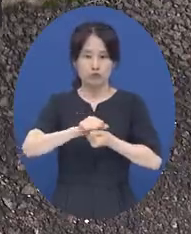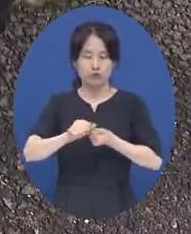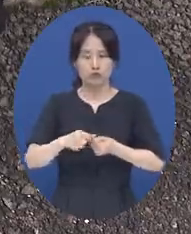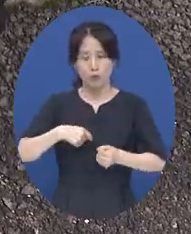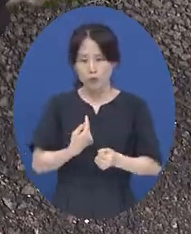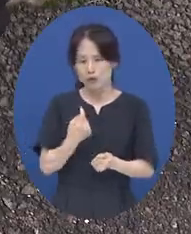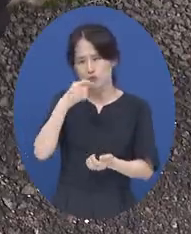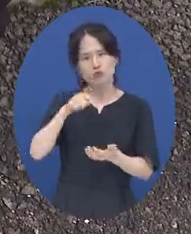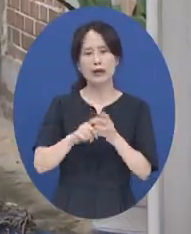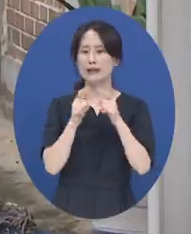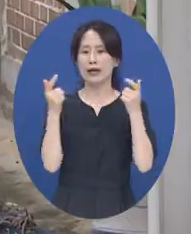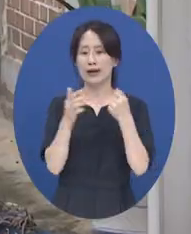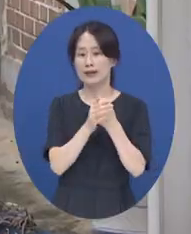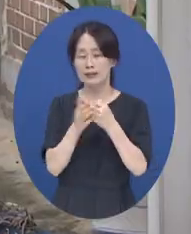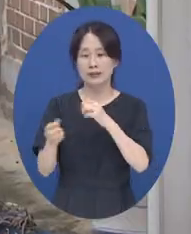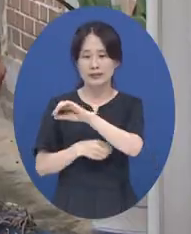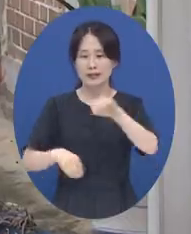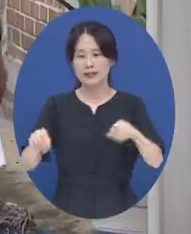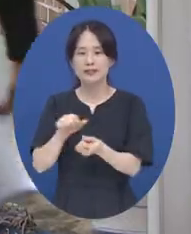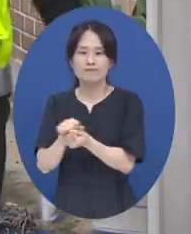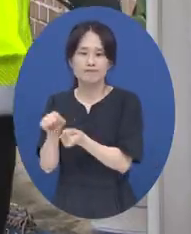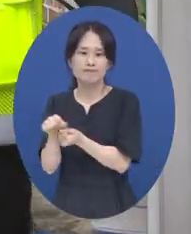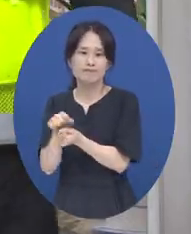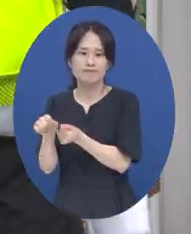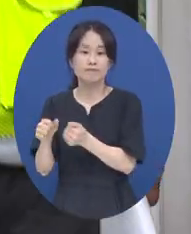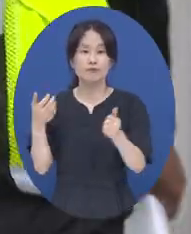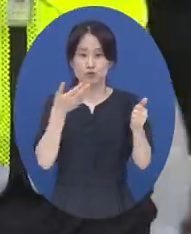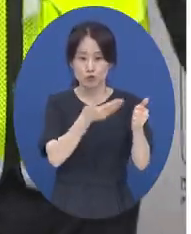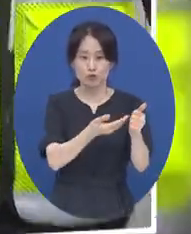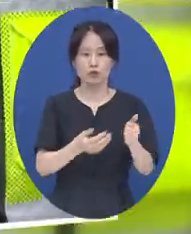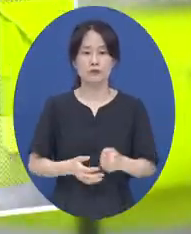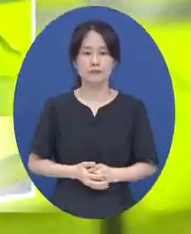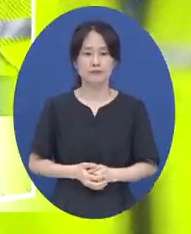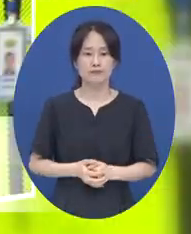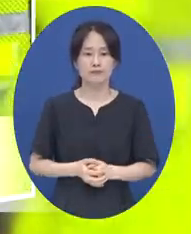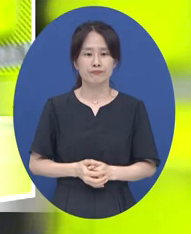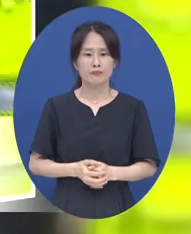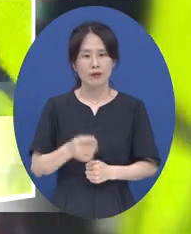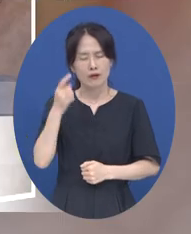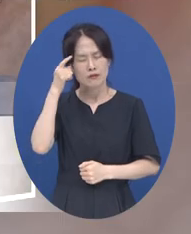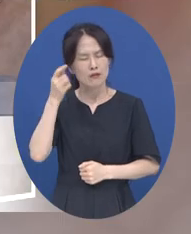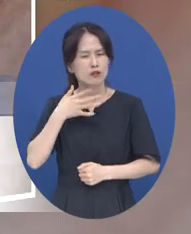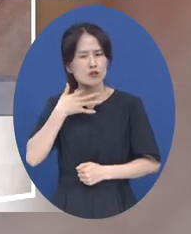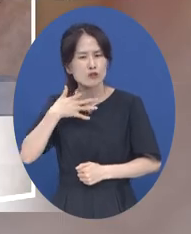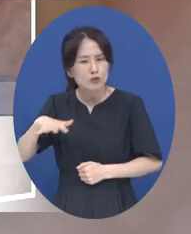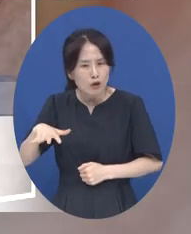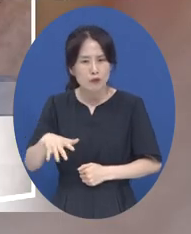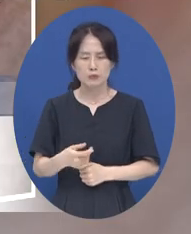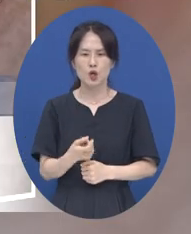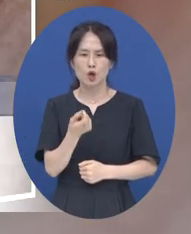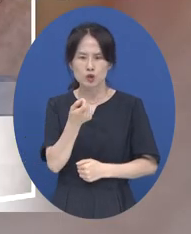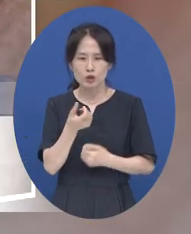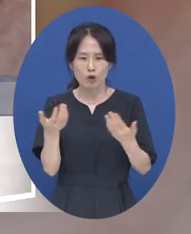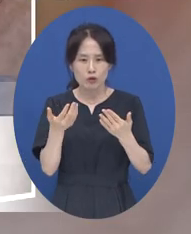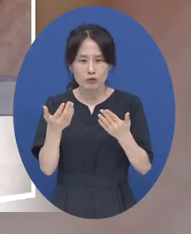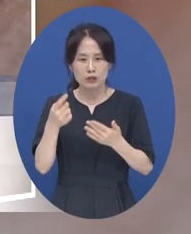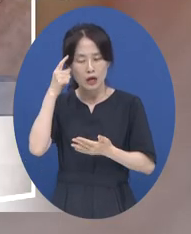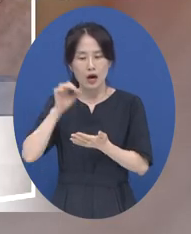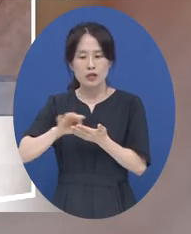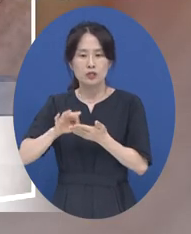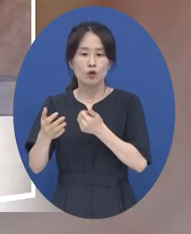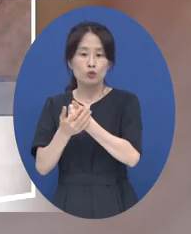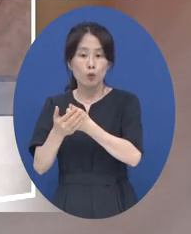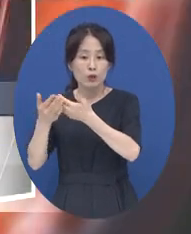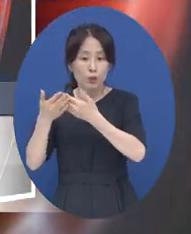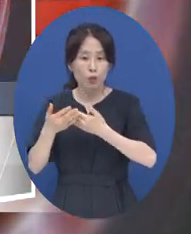쉽지 않다는 것을 알고 대신 빨아들이는 겁니다. 이렇게 생각지도 않은 이런 사소한